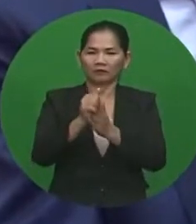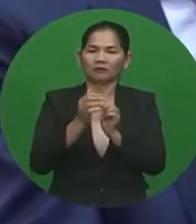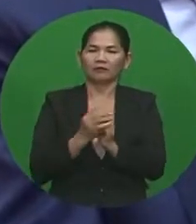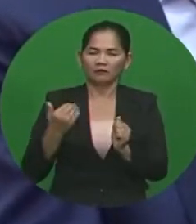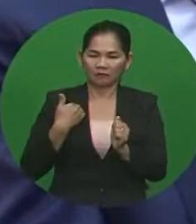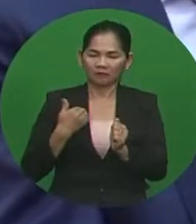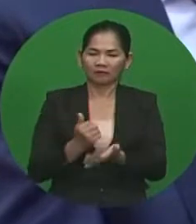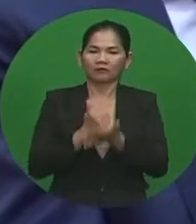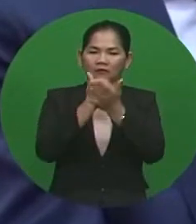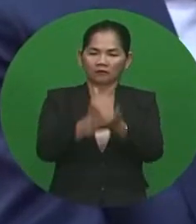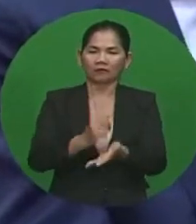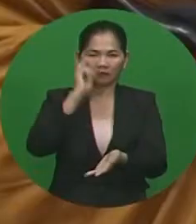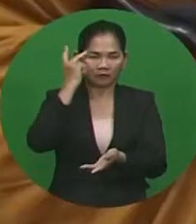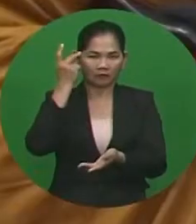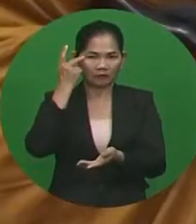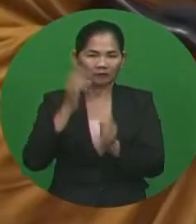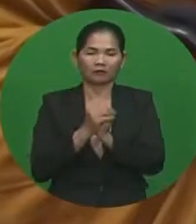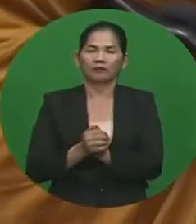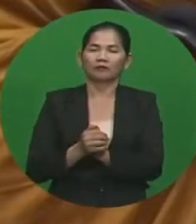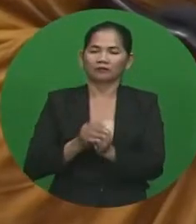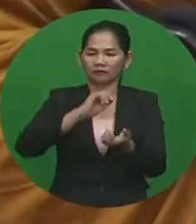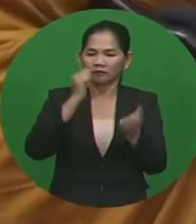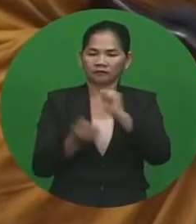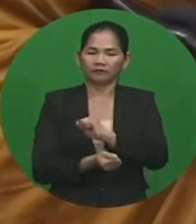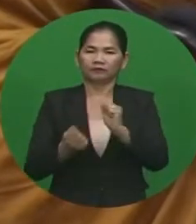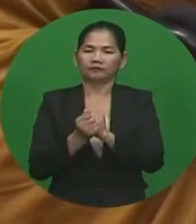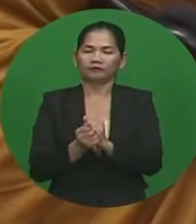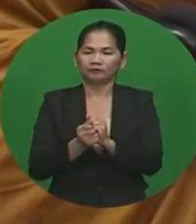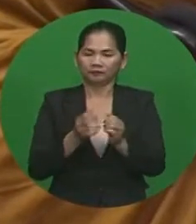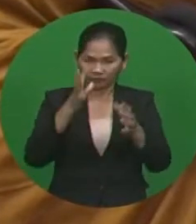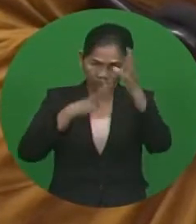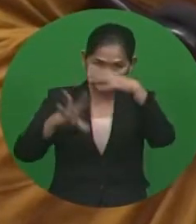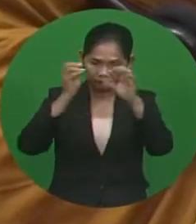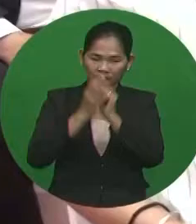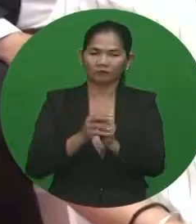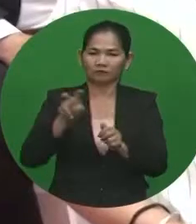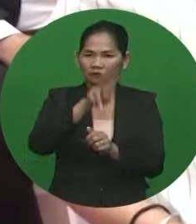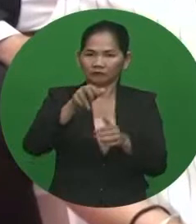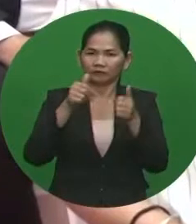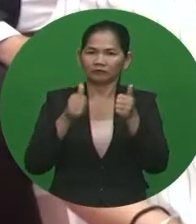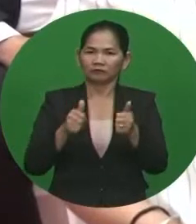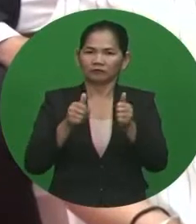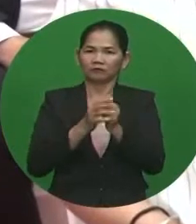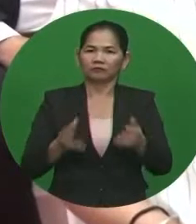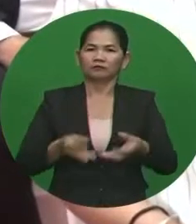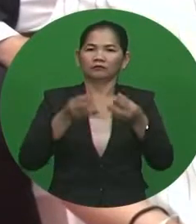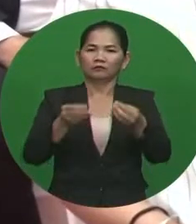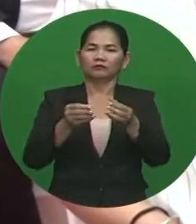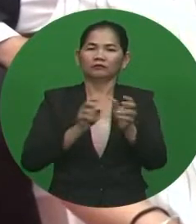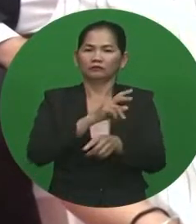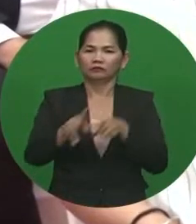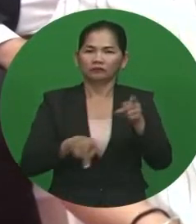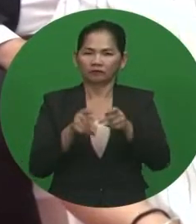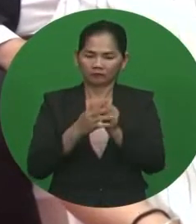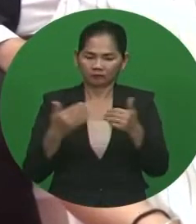ដើម្បីគ្រប់គ្រងដល់គោលនយោបាយនៃការធ្វើកំណែទម្រង់ប្រព័ន្ធរដ្ឋបាលនិងអភិបាលកិច្ចល្អក្នុងការផ្តល់សេវាជូនប្រជាព